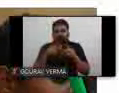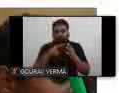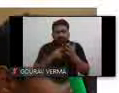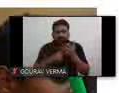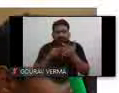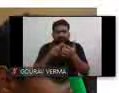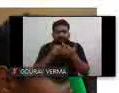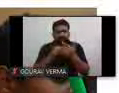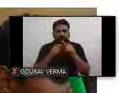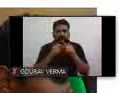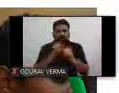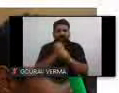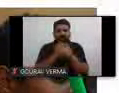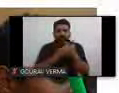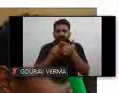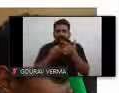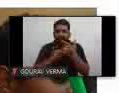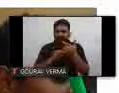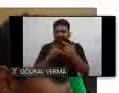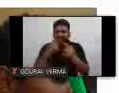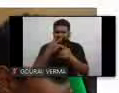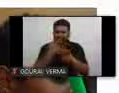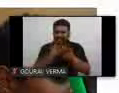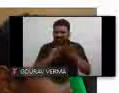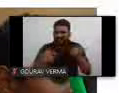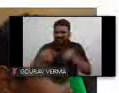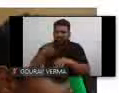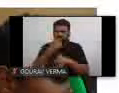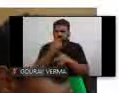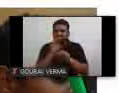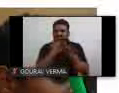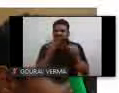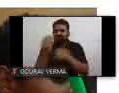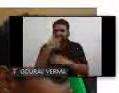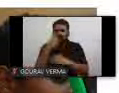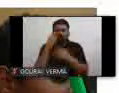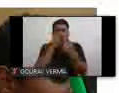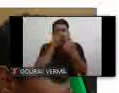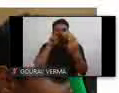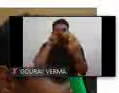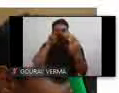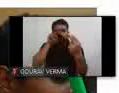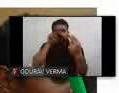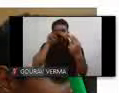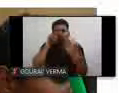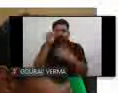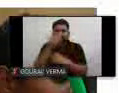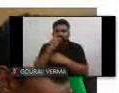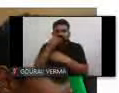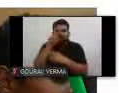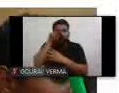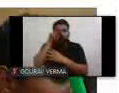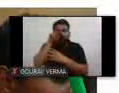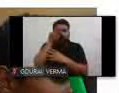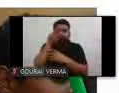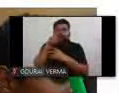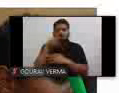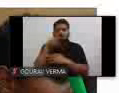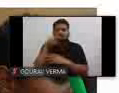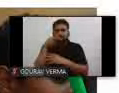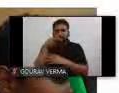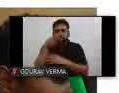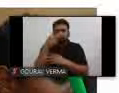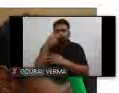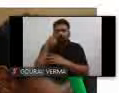इज चिल्ड्रन, जो आपने देखा हो बहुत सारे बच्चों का आंख हिलता होगा ऊपर पेंडुलम जैसे या हॉरिजॉन्टल